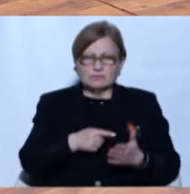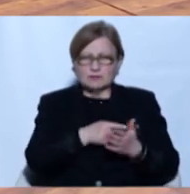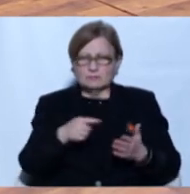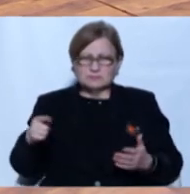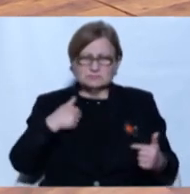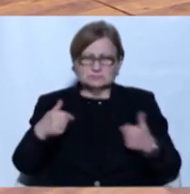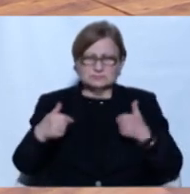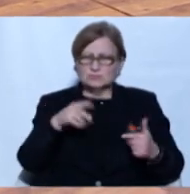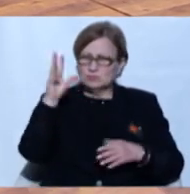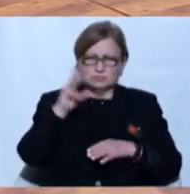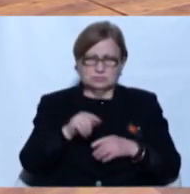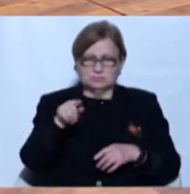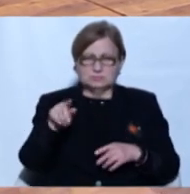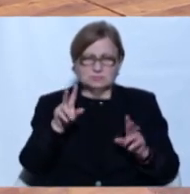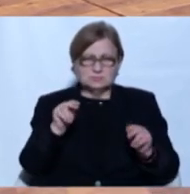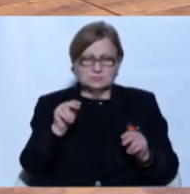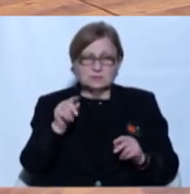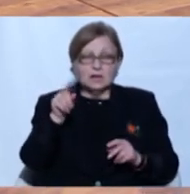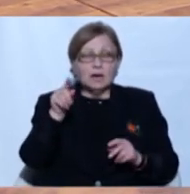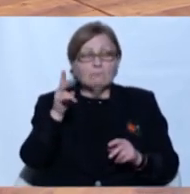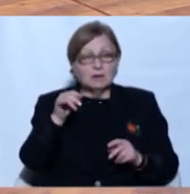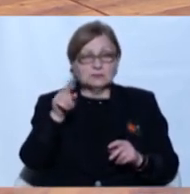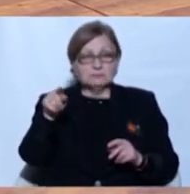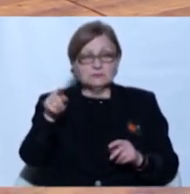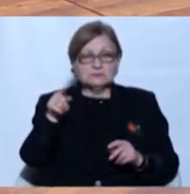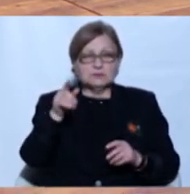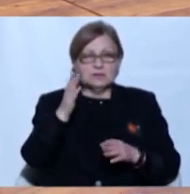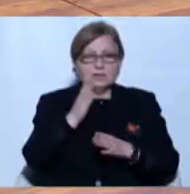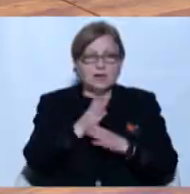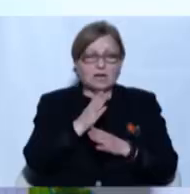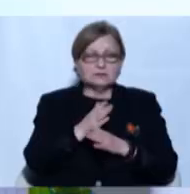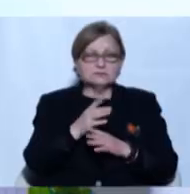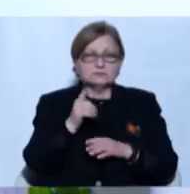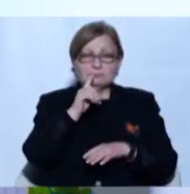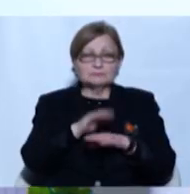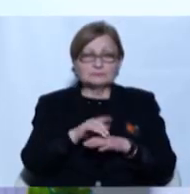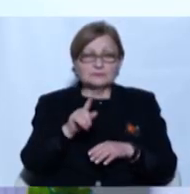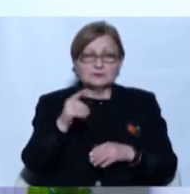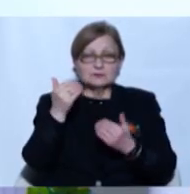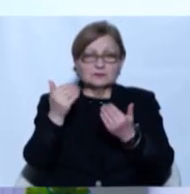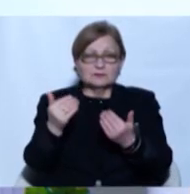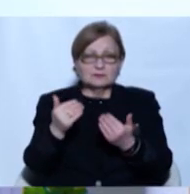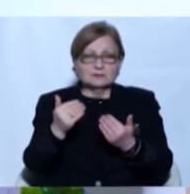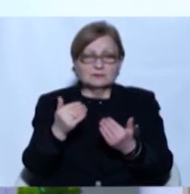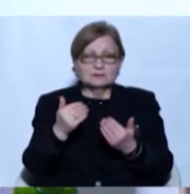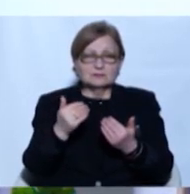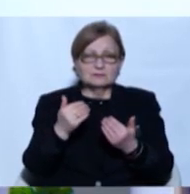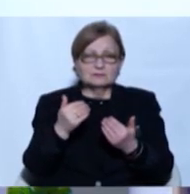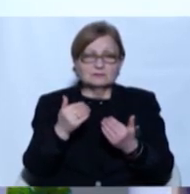პოეზიას შესაბამისად, ის ერთწუთი არ არის, ეს არის პირველი ჩი ამის დასტური, მისი